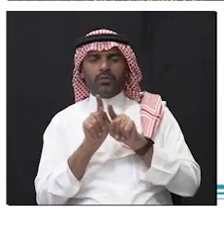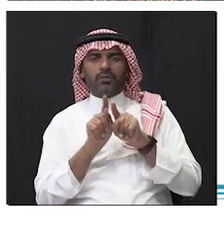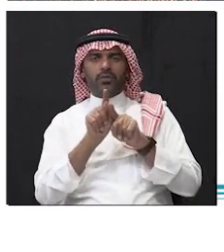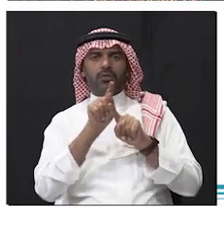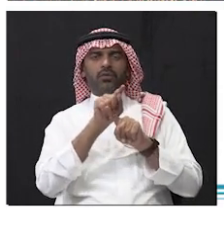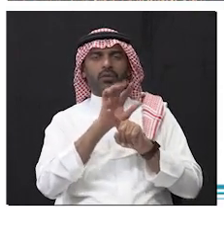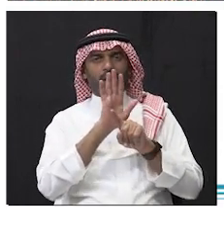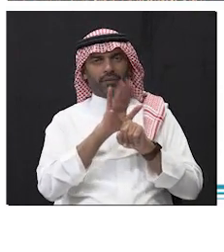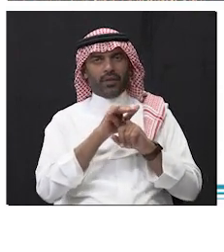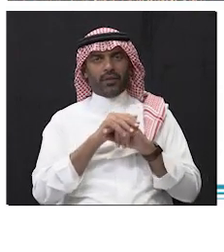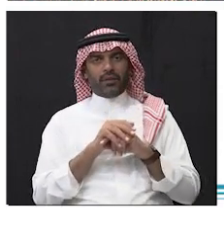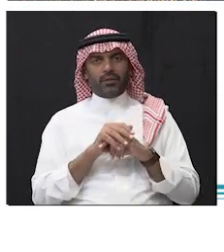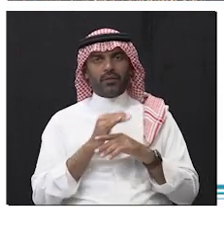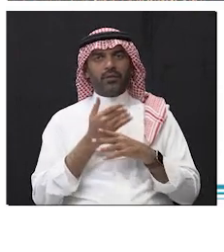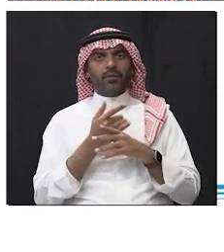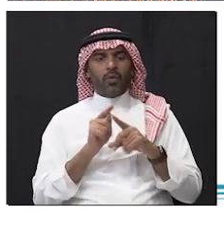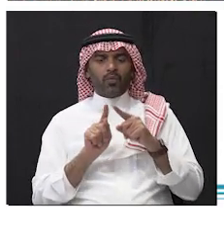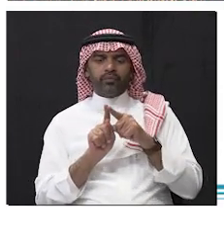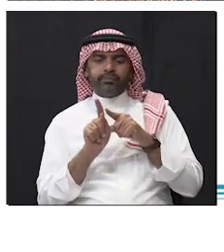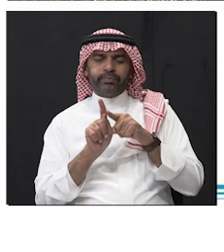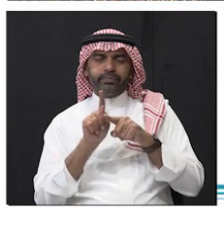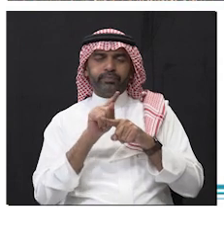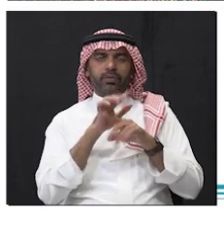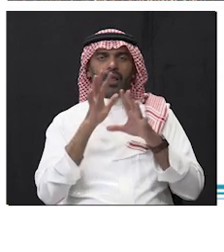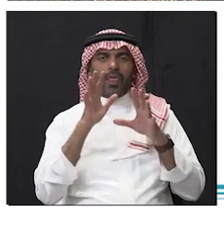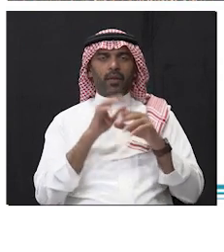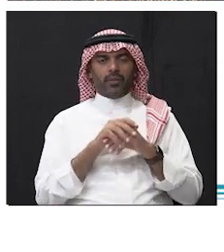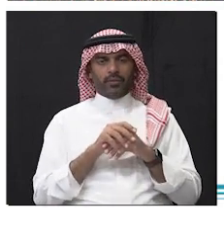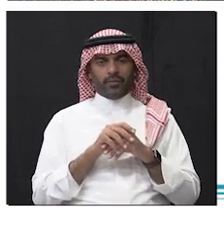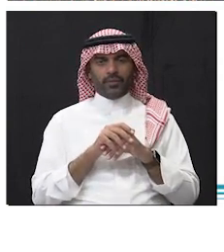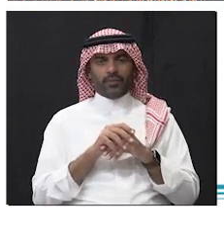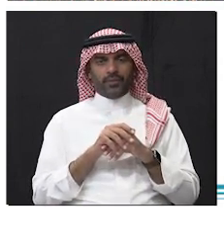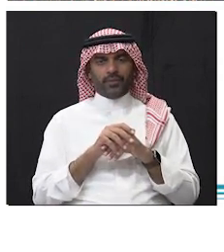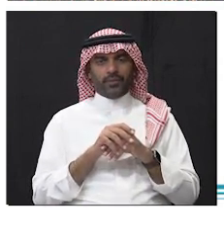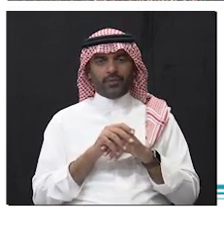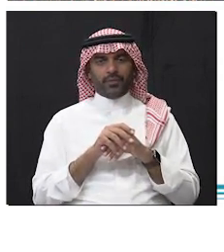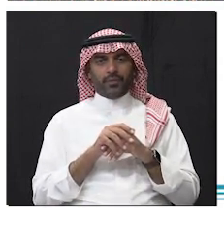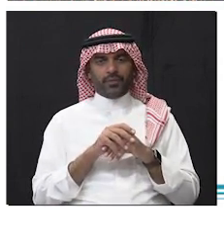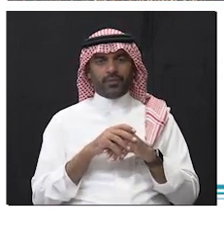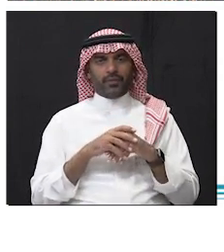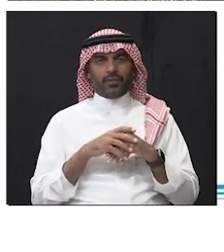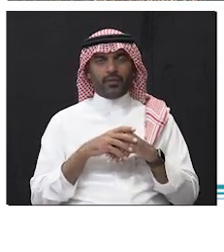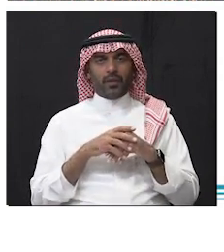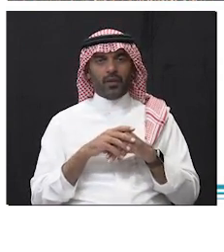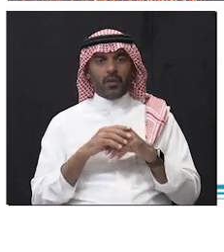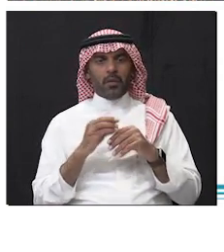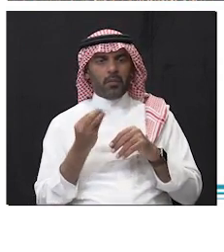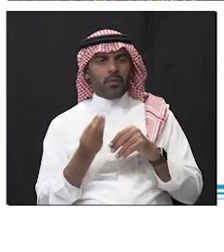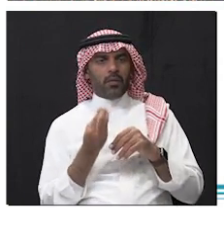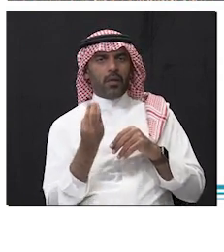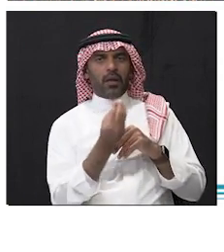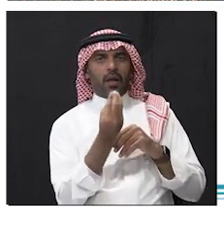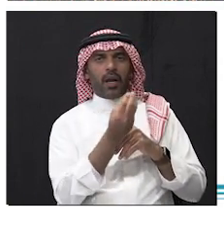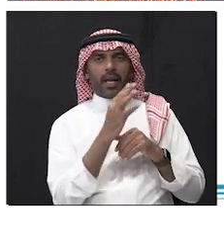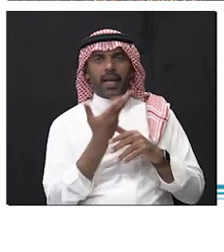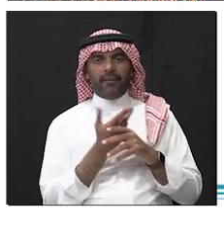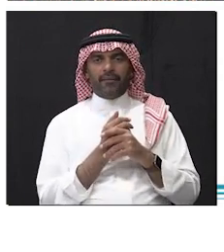مختلفة. أحسنتم. ولذلك سميت شوكيات الجلد. كيف حركتها؟ تتحرك عن